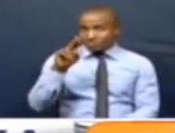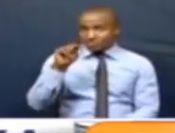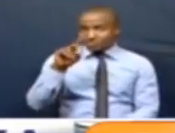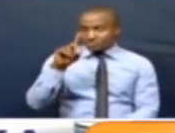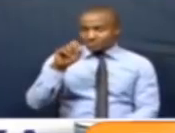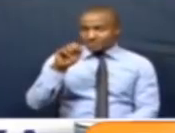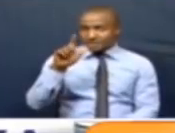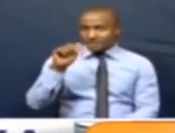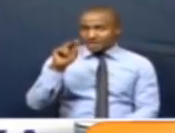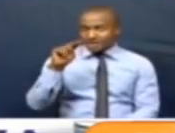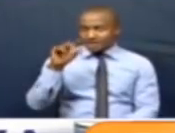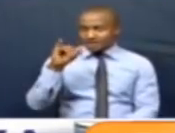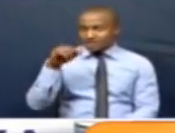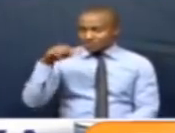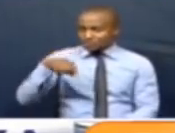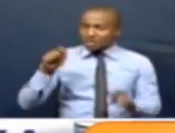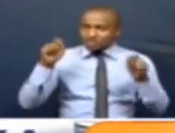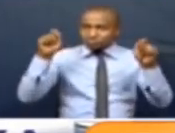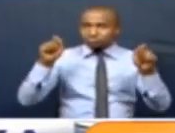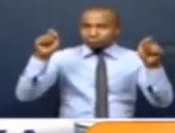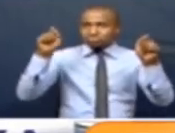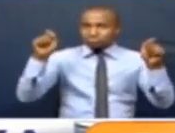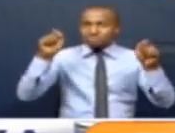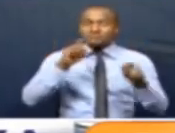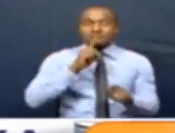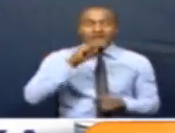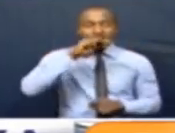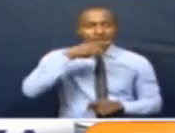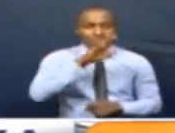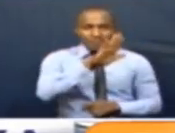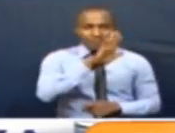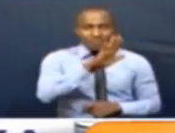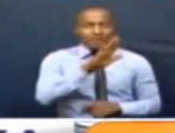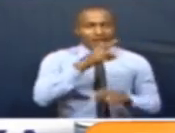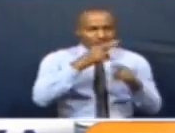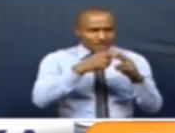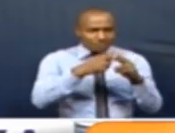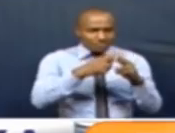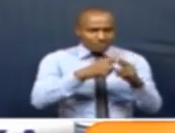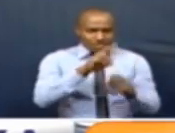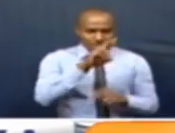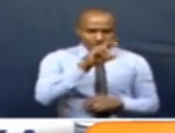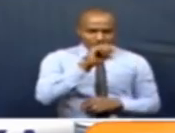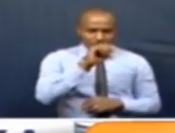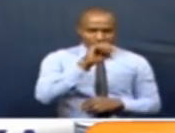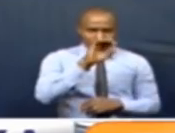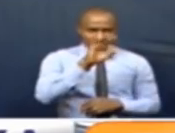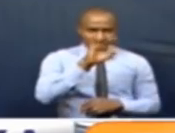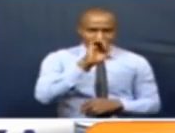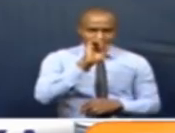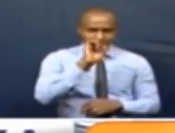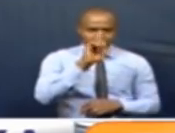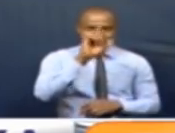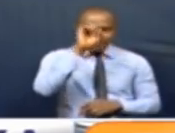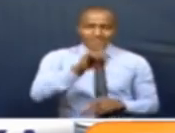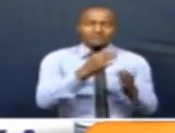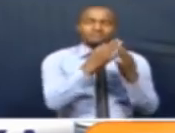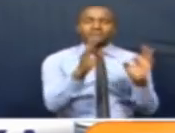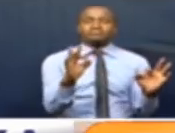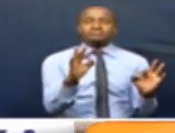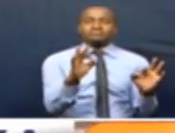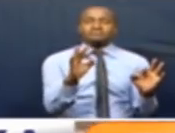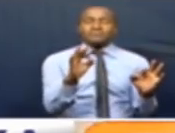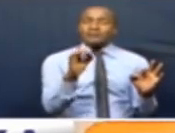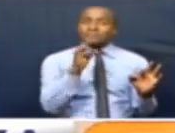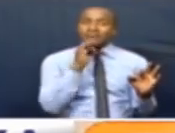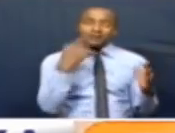wameandamana leo kushinikiza kuachiliwa kwa mbunge wao Raphael Wanjala aliyekamatwa hapo jana. Wanjala anaendelea kuzuiliwa katika kituo cha